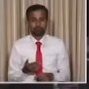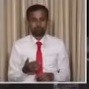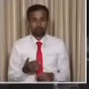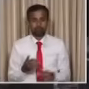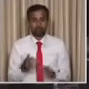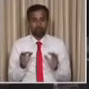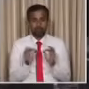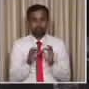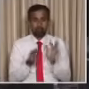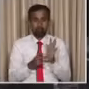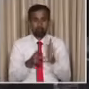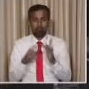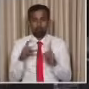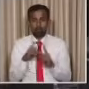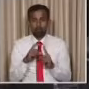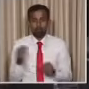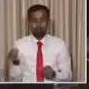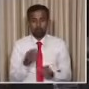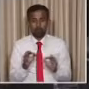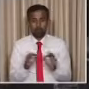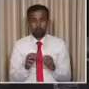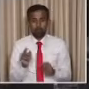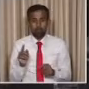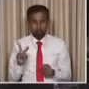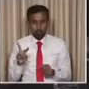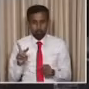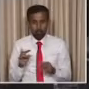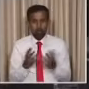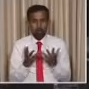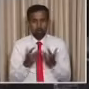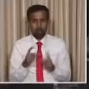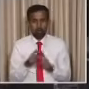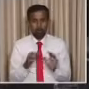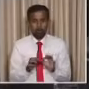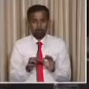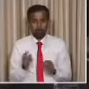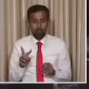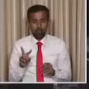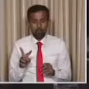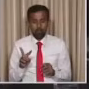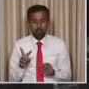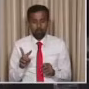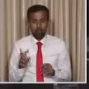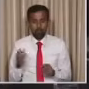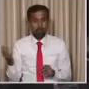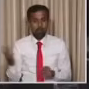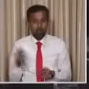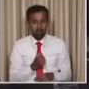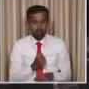जात्यंतर बेदुंकर प्रमाण गत्ते बिलियन दुलाहकट आसन प्रमाण डॉलर बिलियन गत